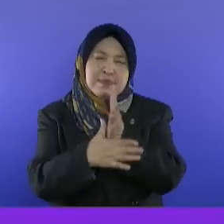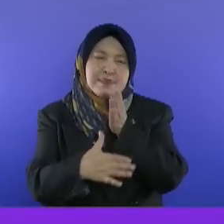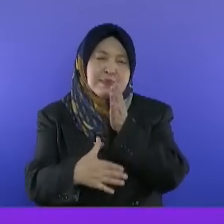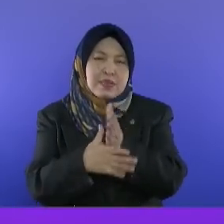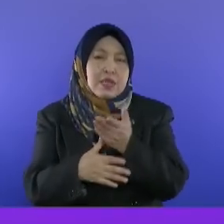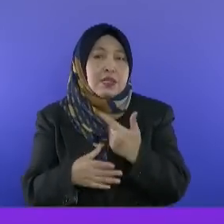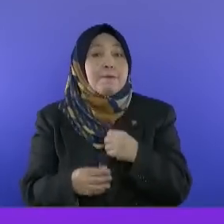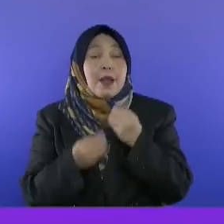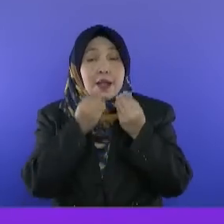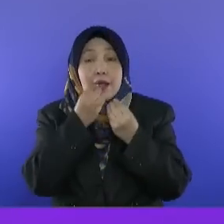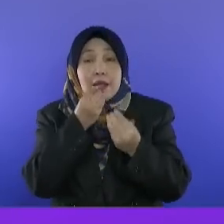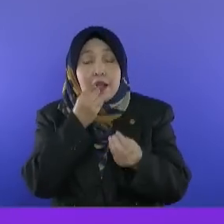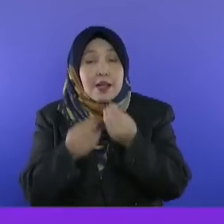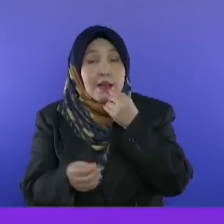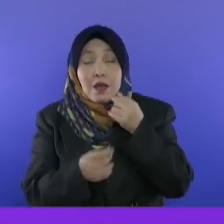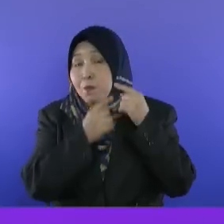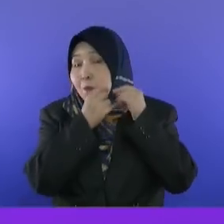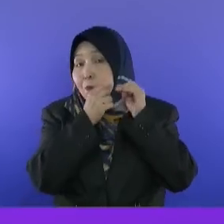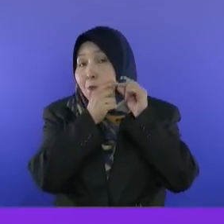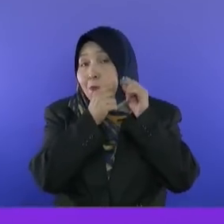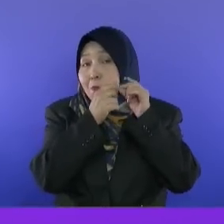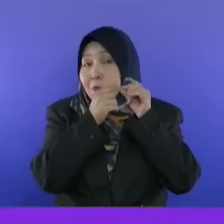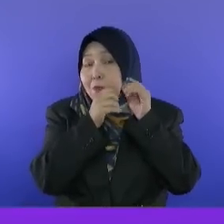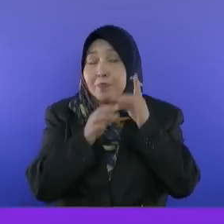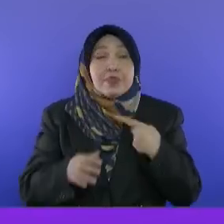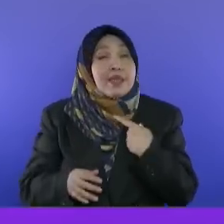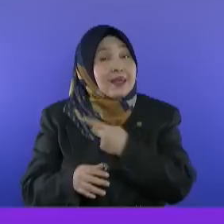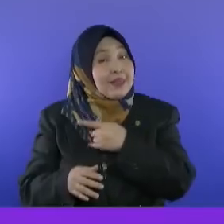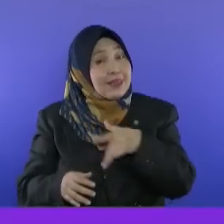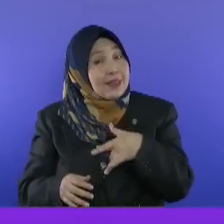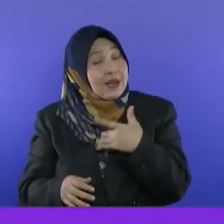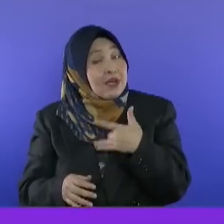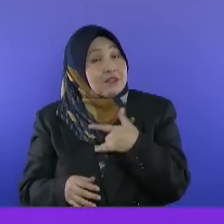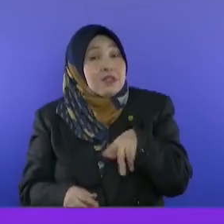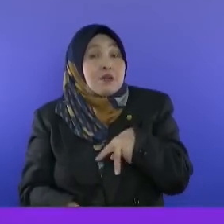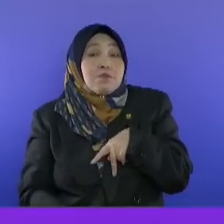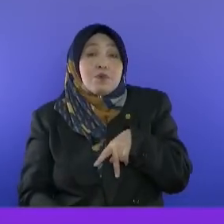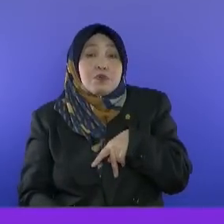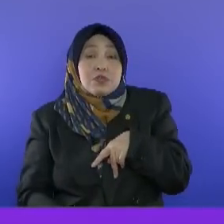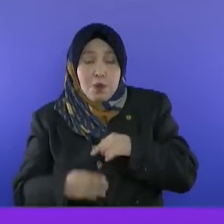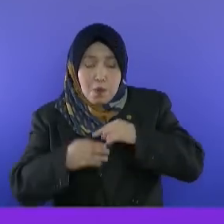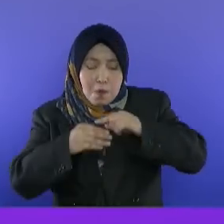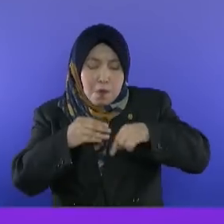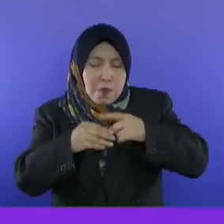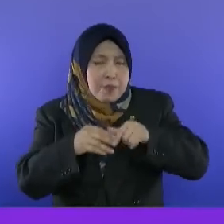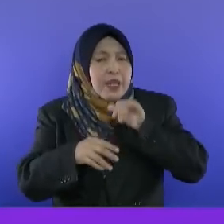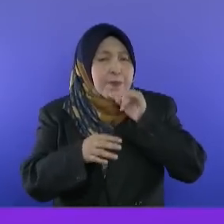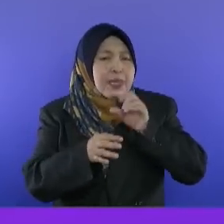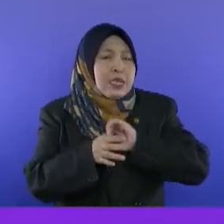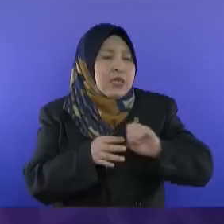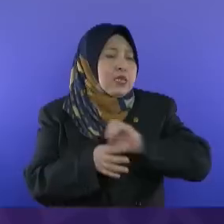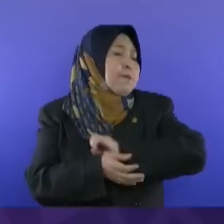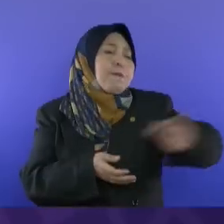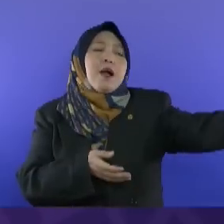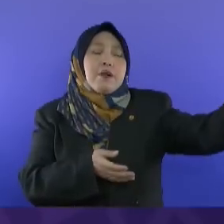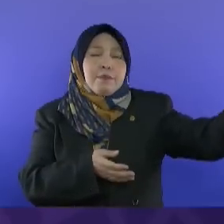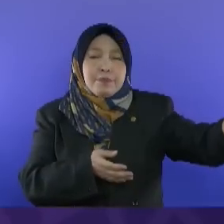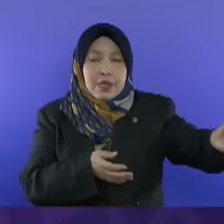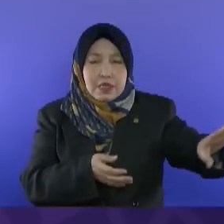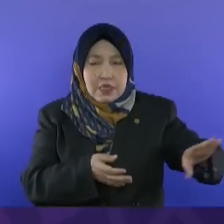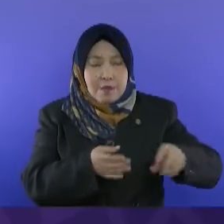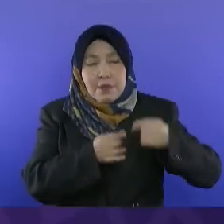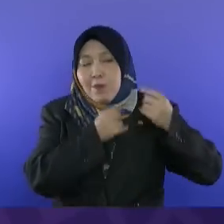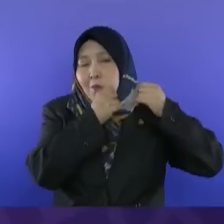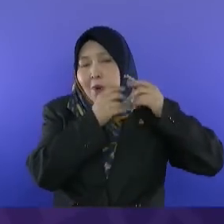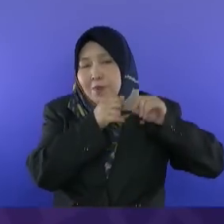makan gula-gula kalau kita dia punya pembalut nih tak penting itu kita akan campak saja